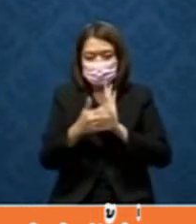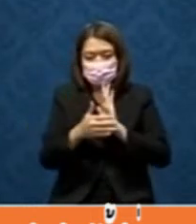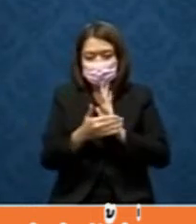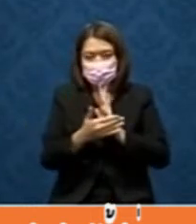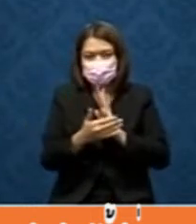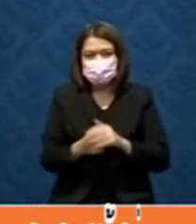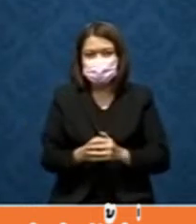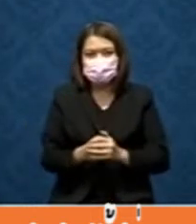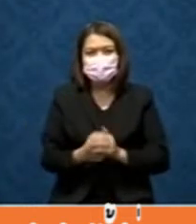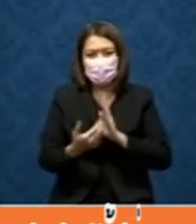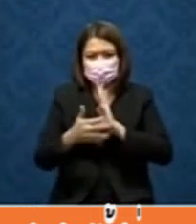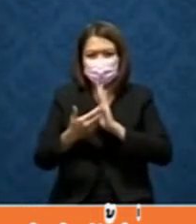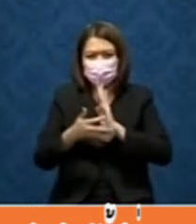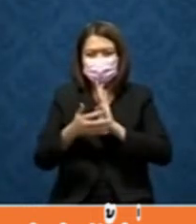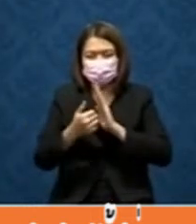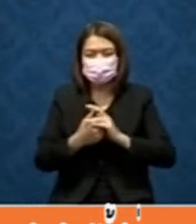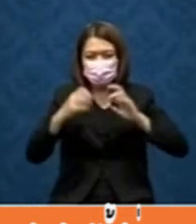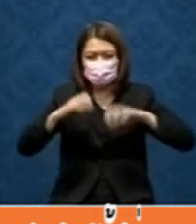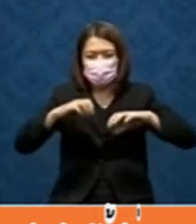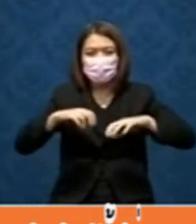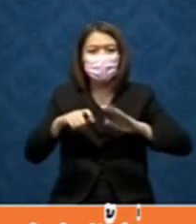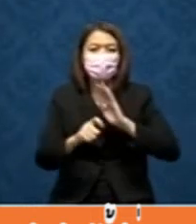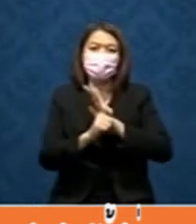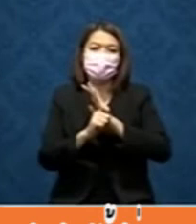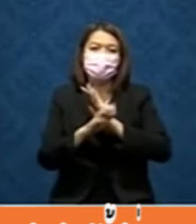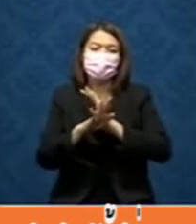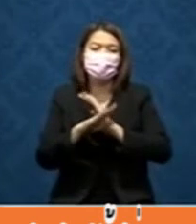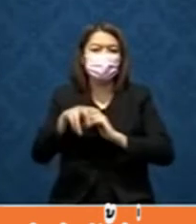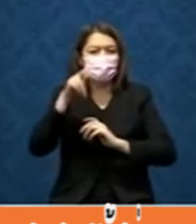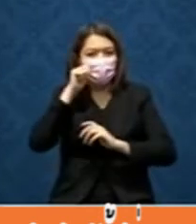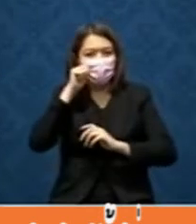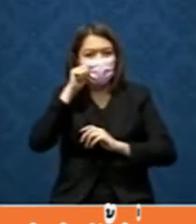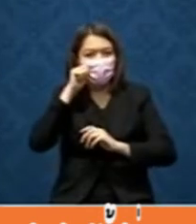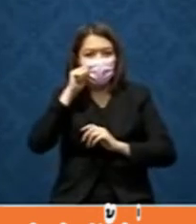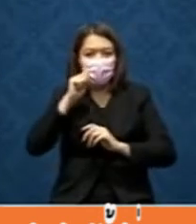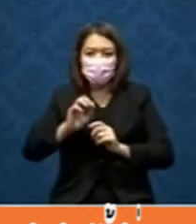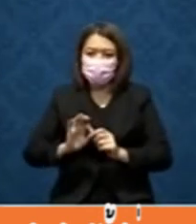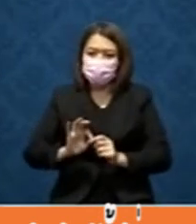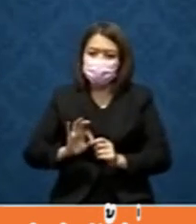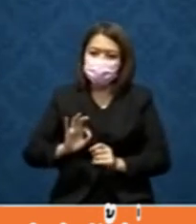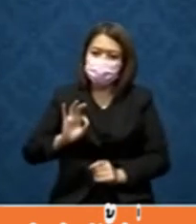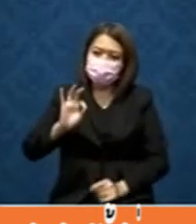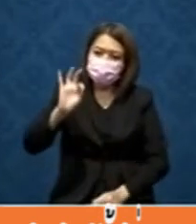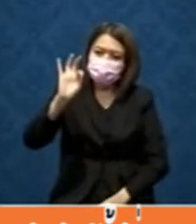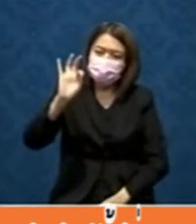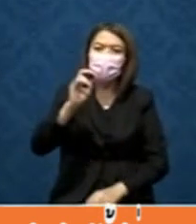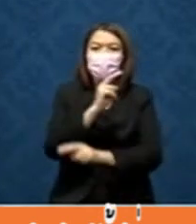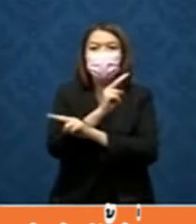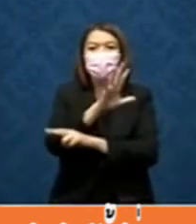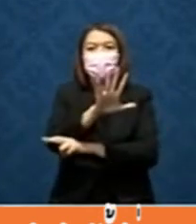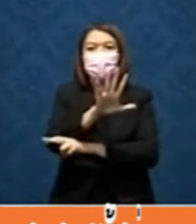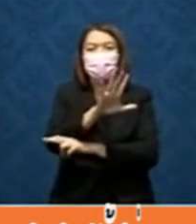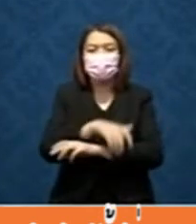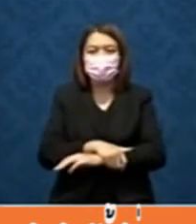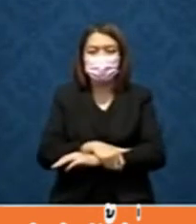ารทกบาทเมตรนะครัทอยู่ใผ้าอิสารโดยเพรอยางยิอุโบรราชธานีมีน้ำมากกาคาเฉรียของประเทศถึง 5 เท่